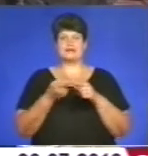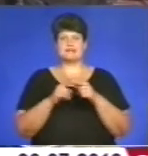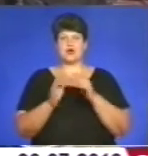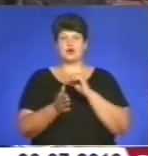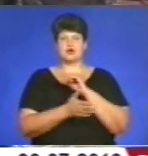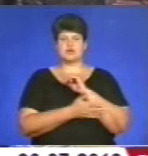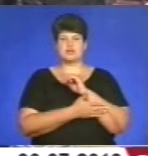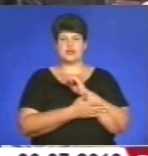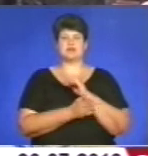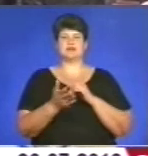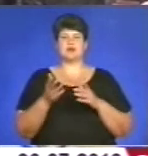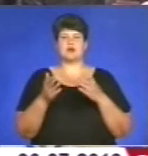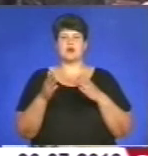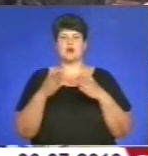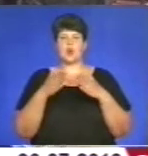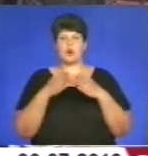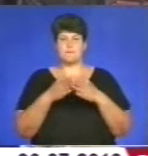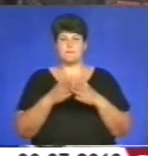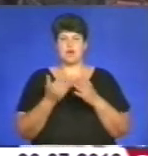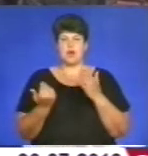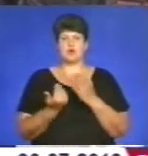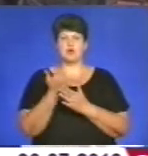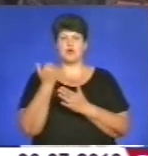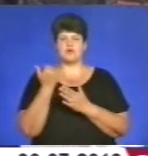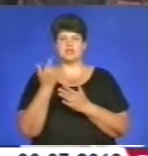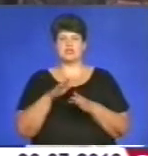найновіший військово-морських силах, який